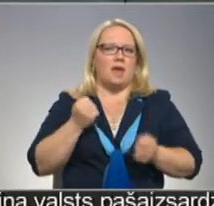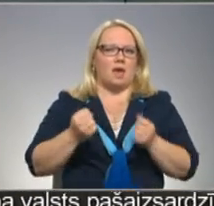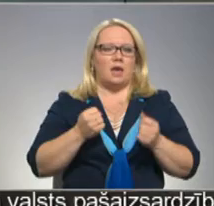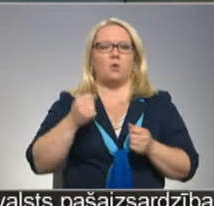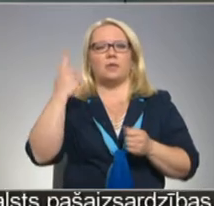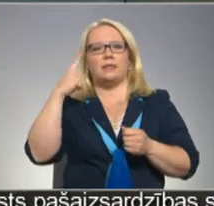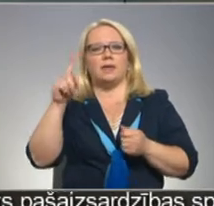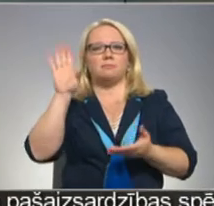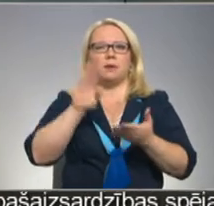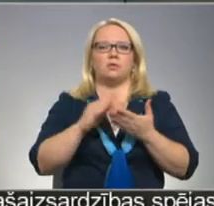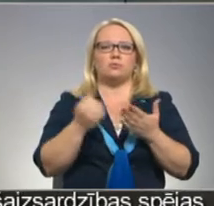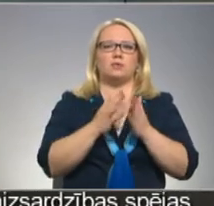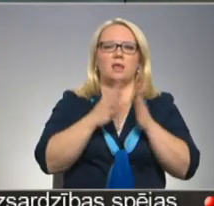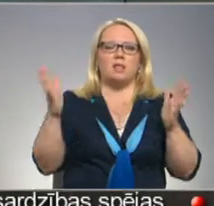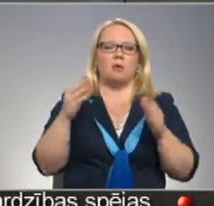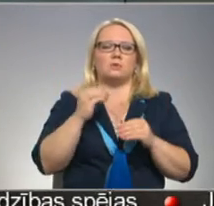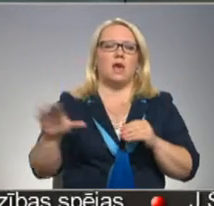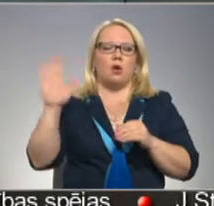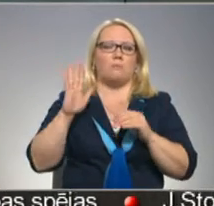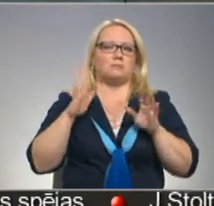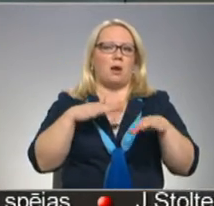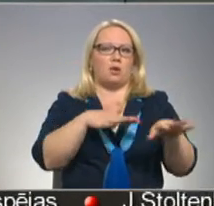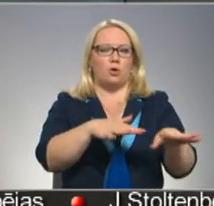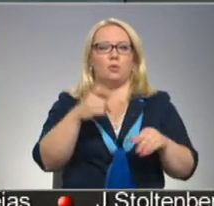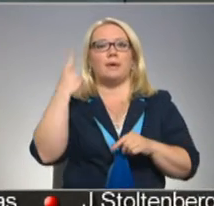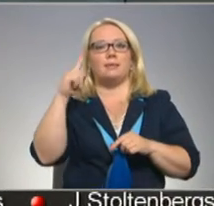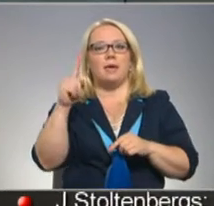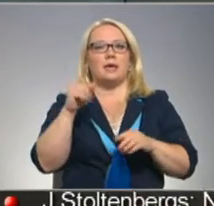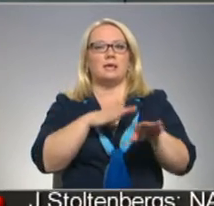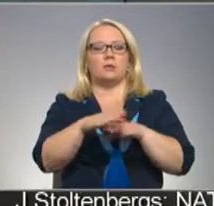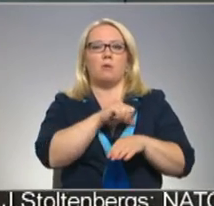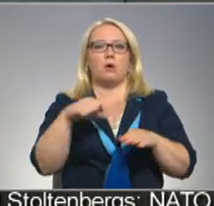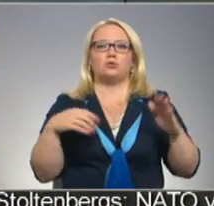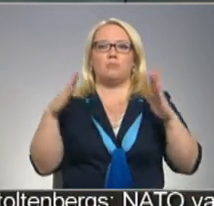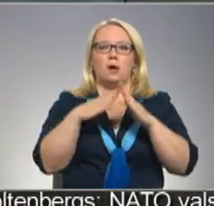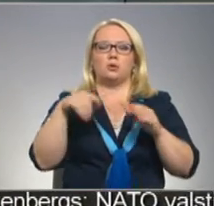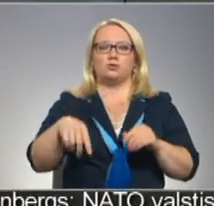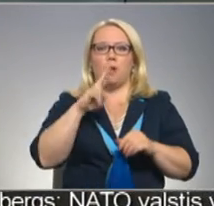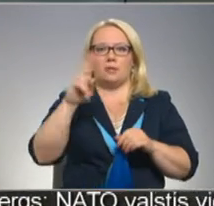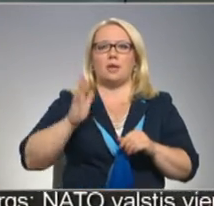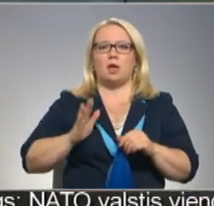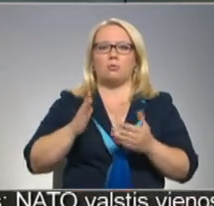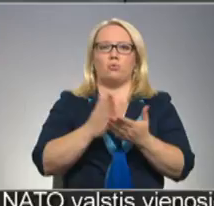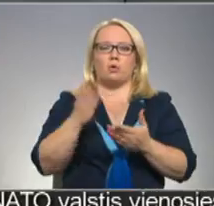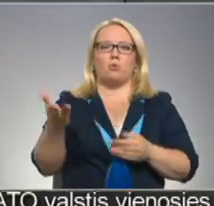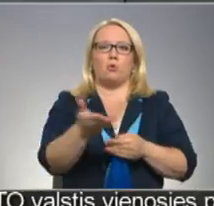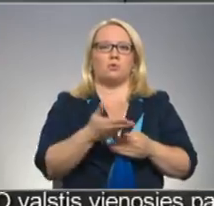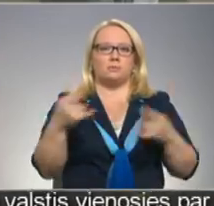guvuši lielākajos Eiropas maratonos. Nu ideja īstenot arī pašu mājās un par šonedēļ gaidāmo notikumu Kurzemes